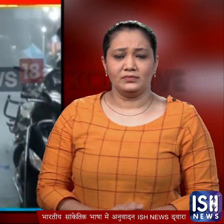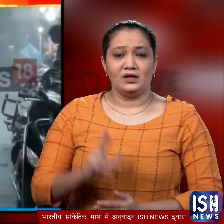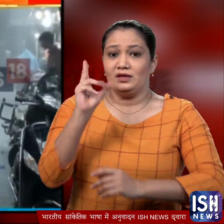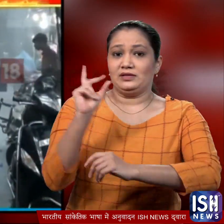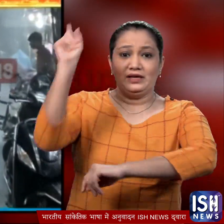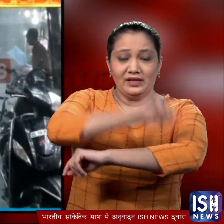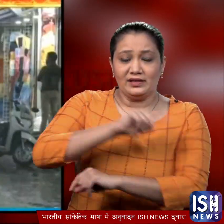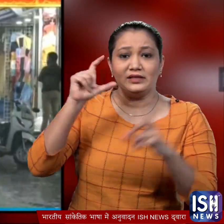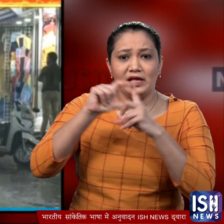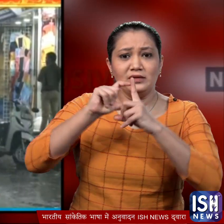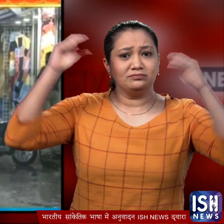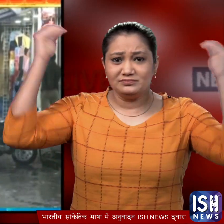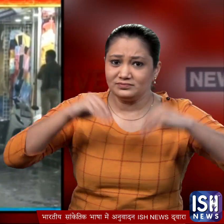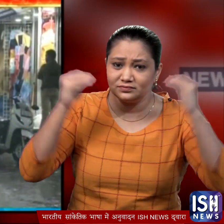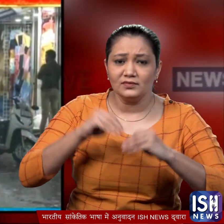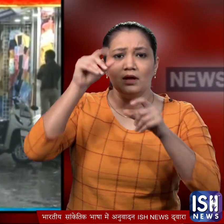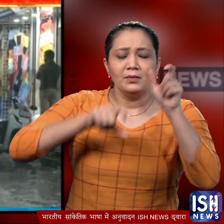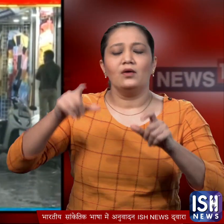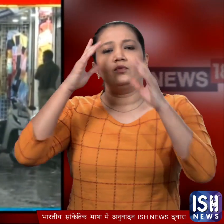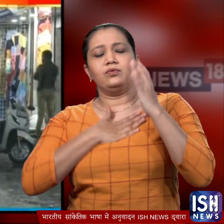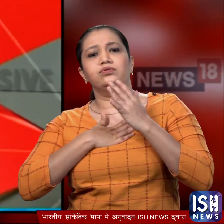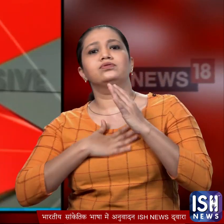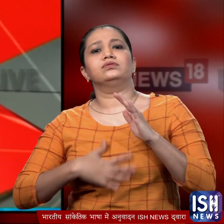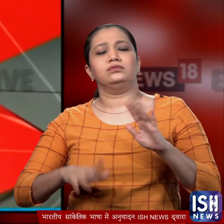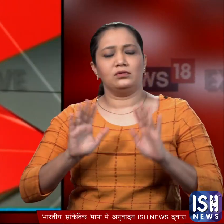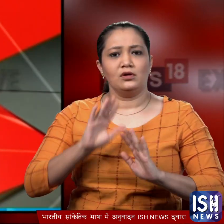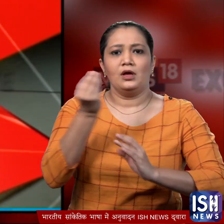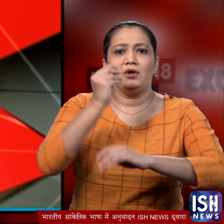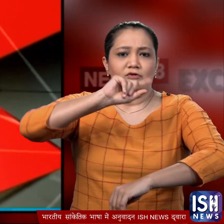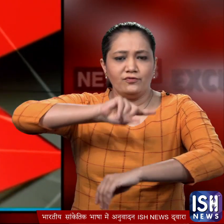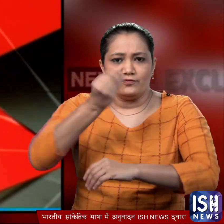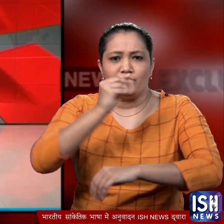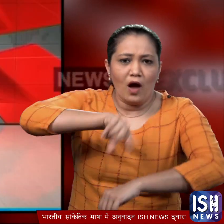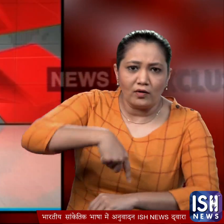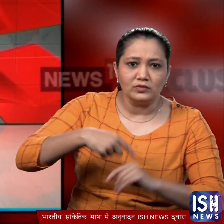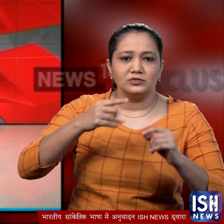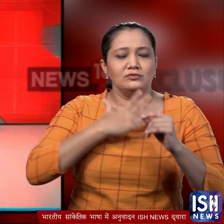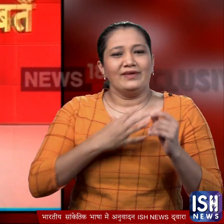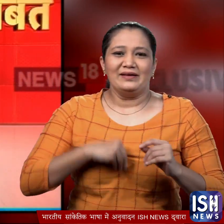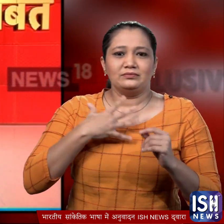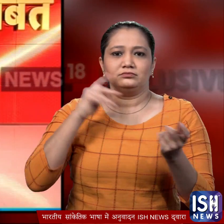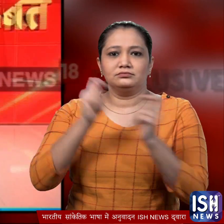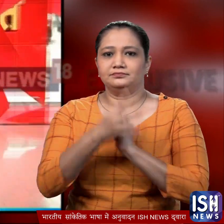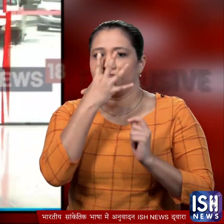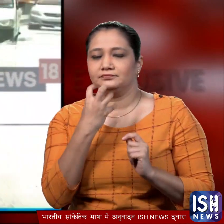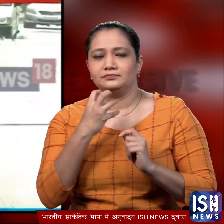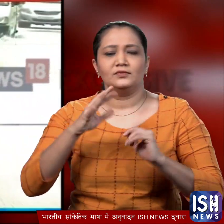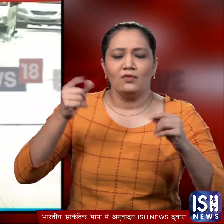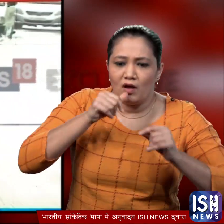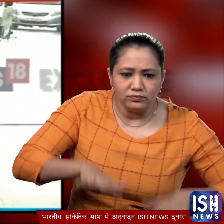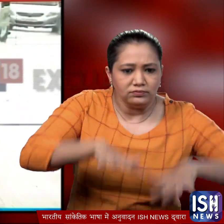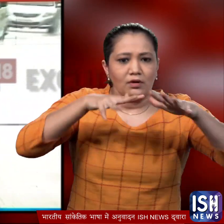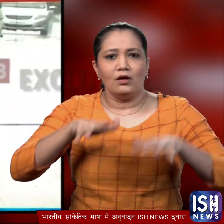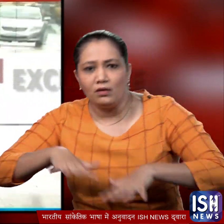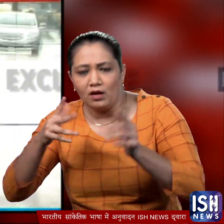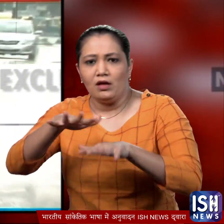दूसरे दिन जब दिल्ली में बारिश हुई तो लोगों ने चैन की सांस ली, लेकिन कुछ ही घंटों में उनकी ये खुशी खत्म हो गई। जगह जगह सड़कों पर भरे पानी